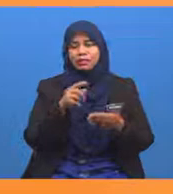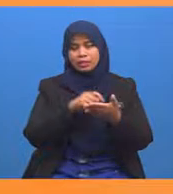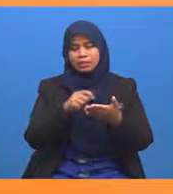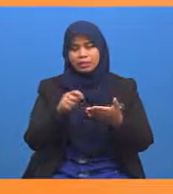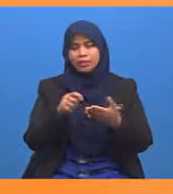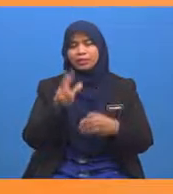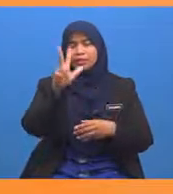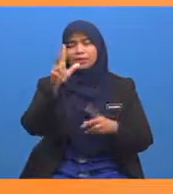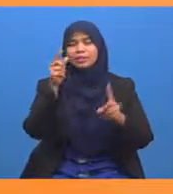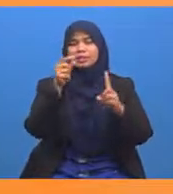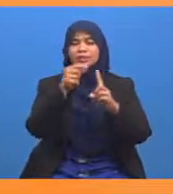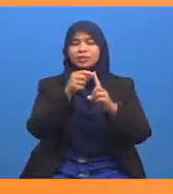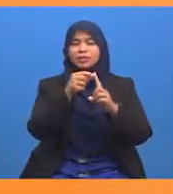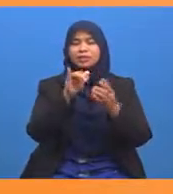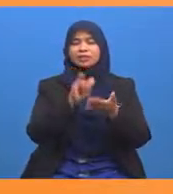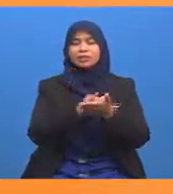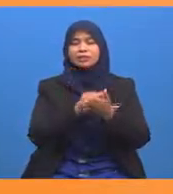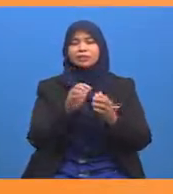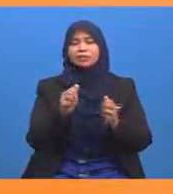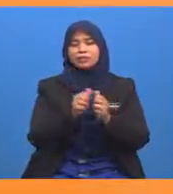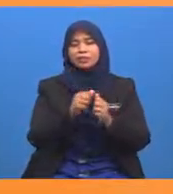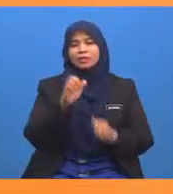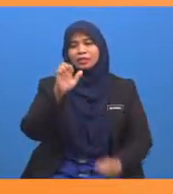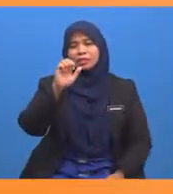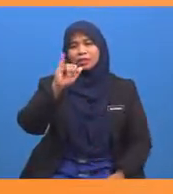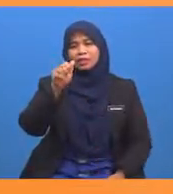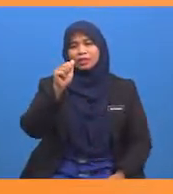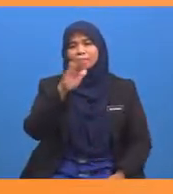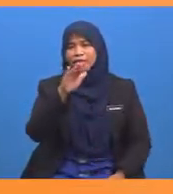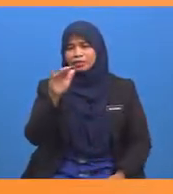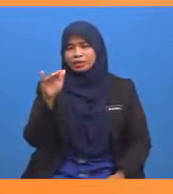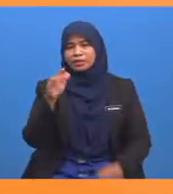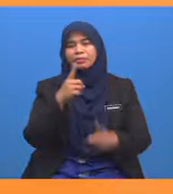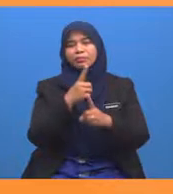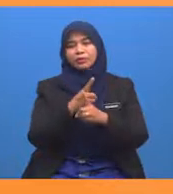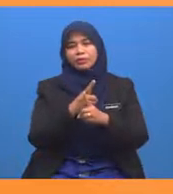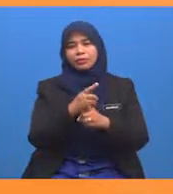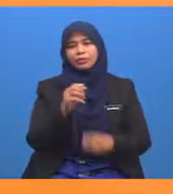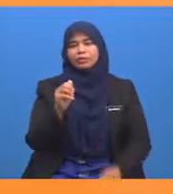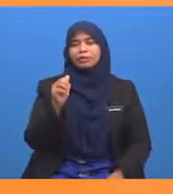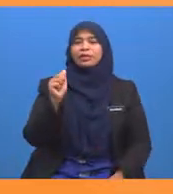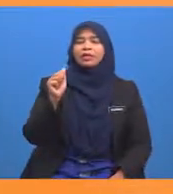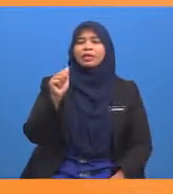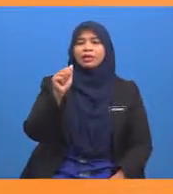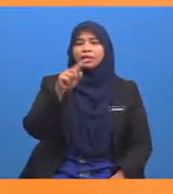tiga istilah tadi dengan ejaan yang betul. Azan,